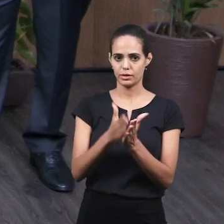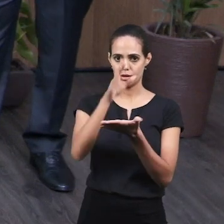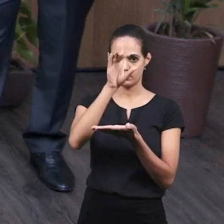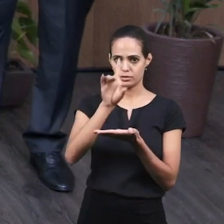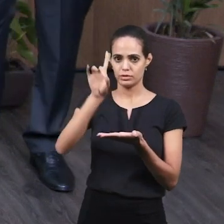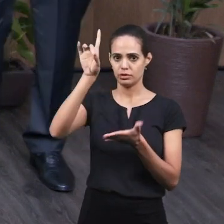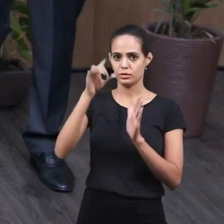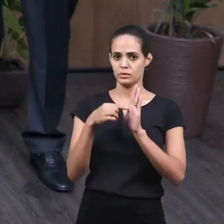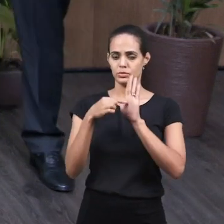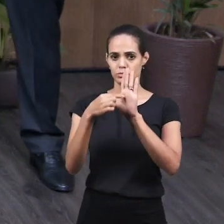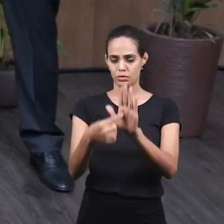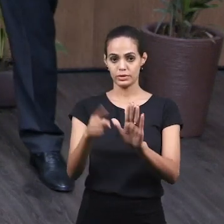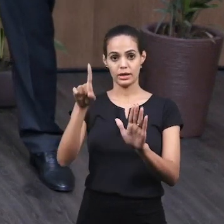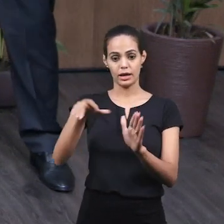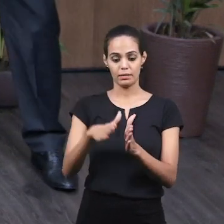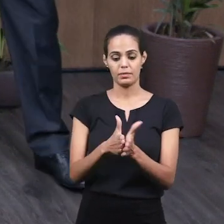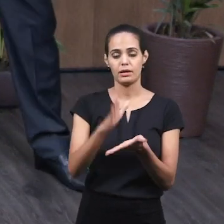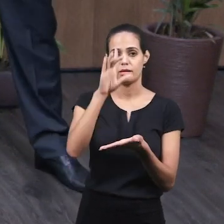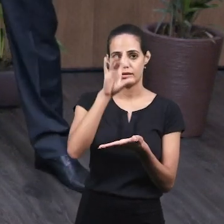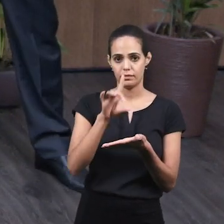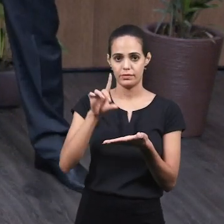Dieu, qui a été